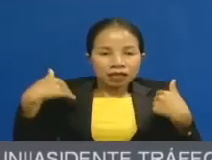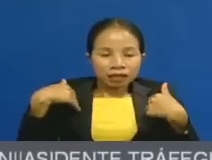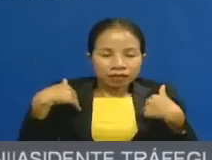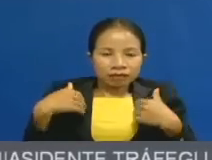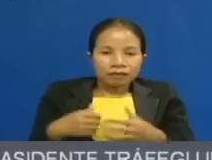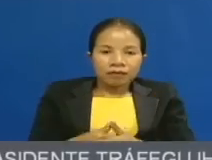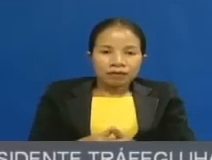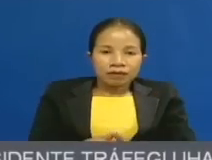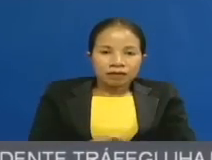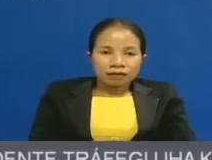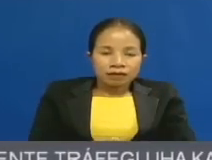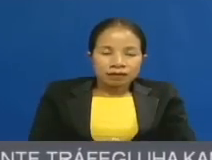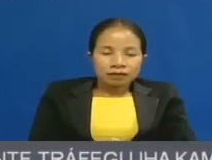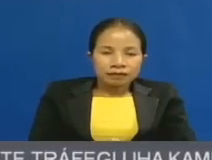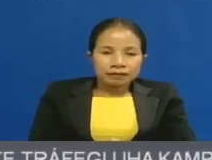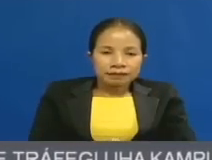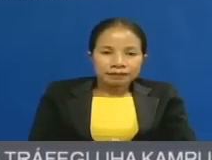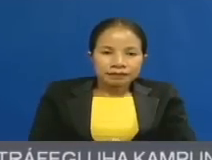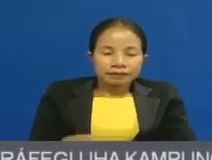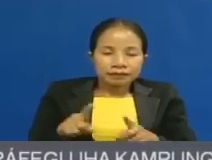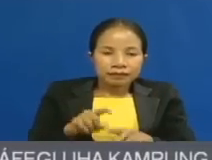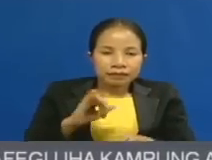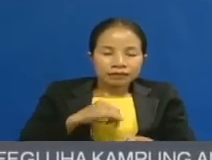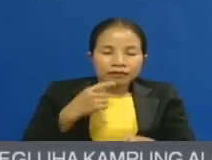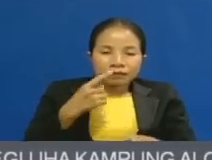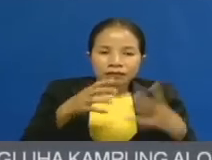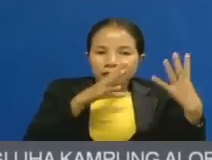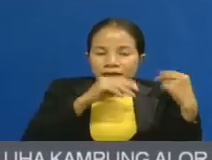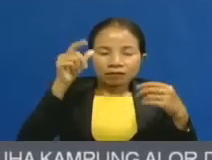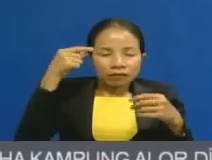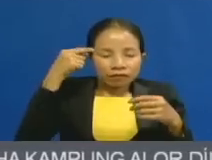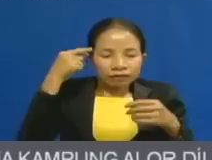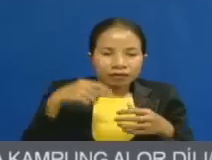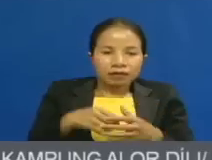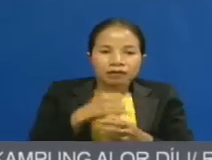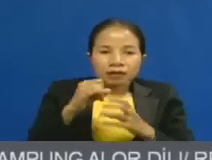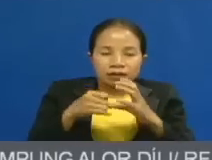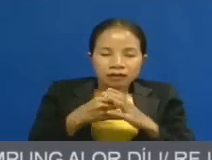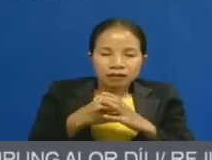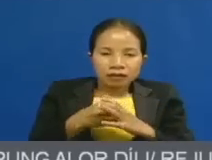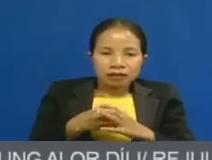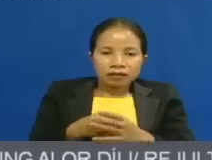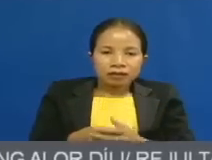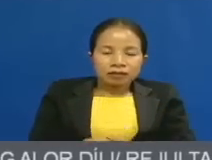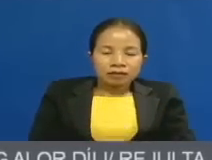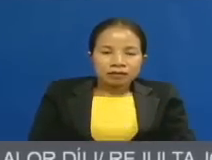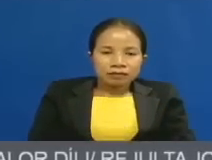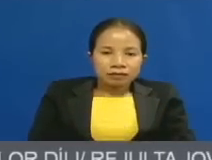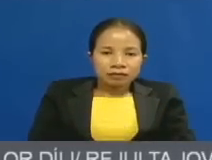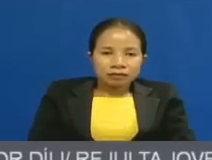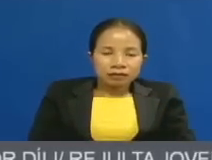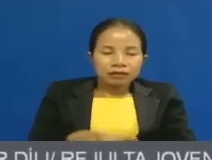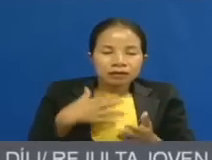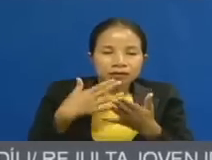ia kapasitas akademik, kegerawan intelektual dan sebagainya dia, experiensi ya gubernasi dia, ia integritas institusional. Nebe